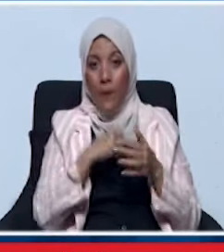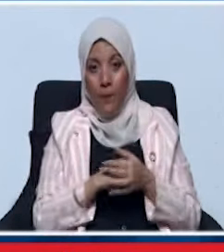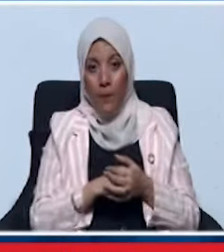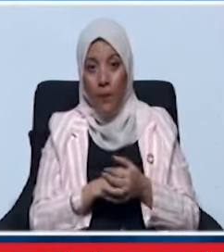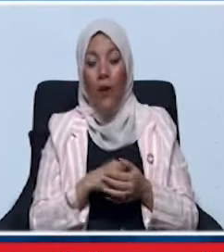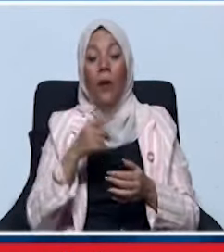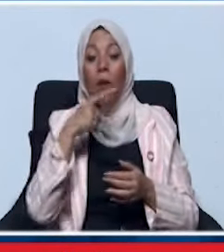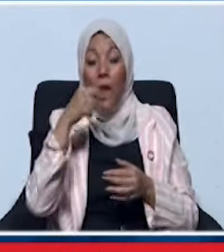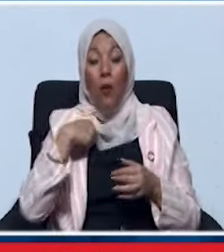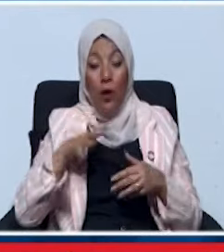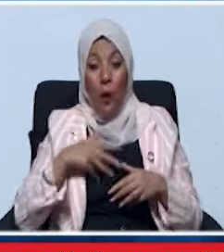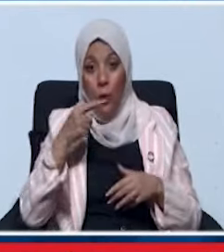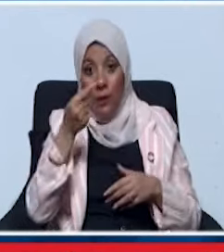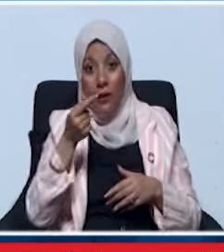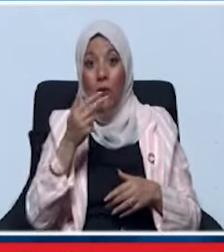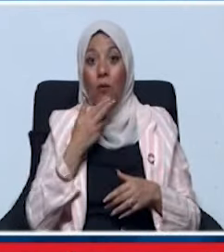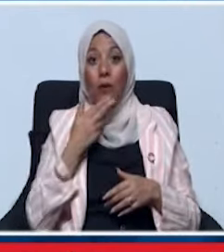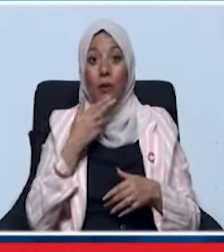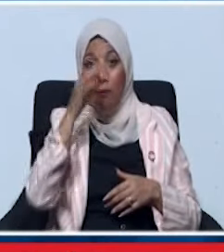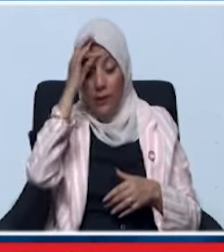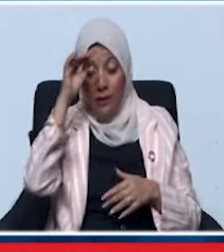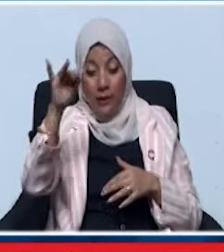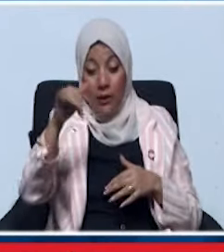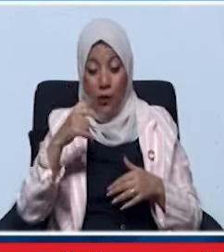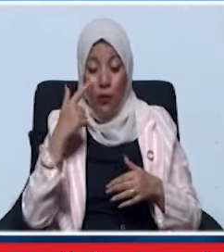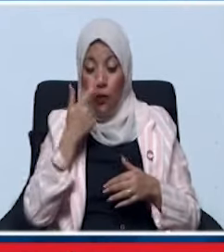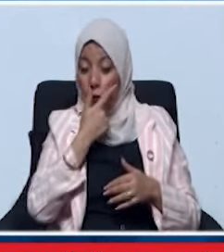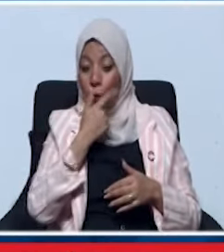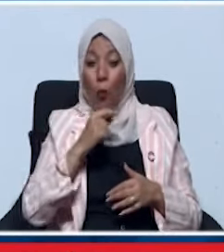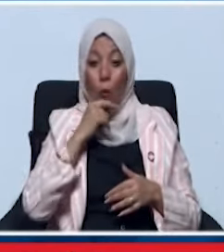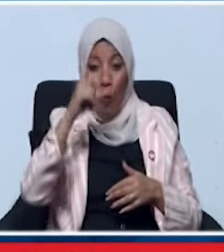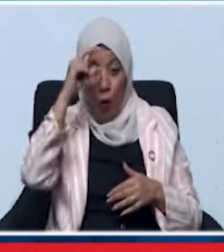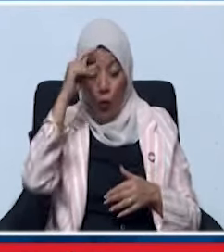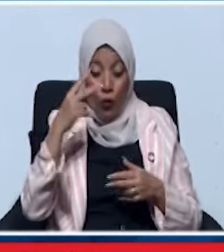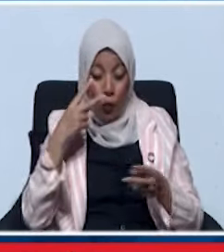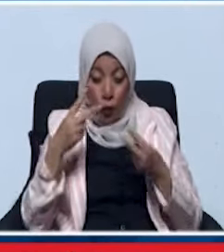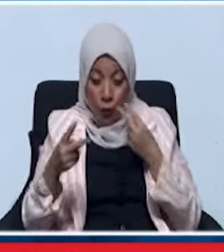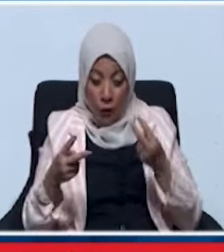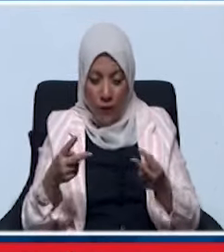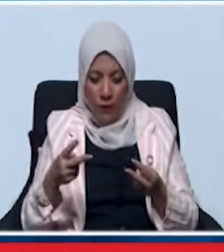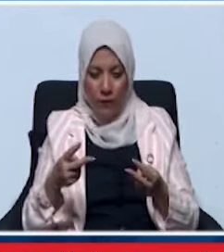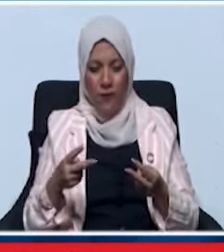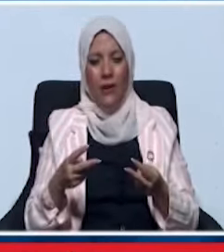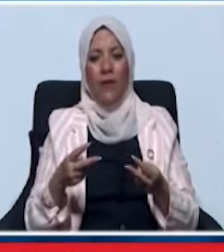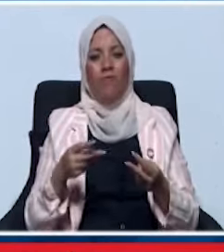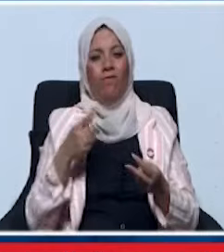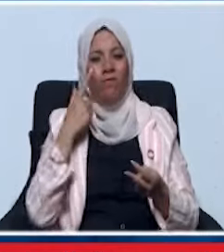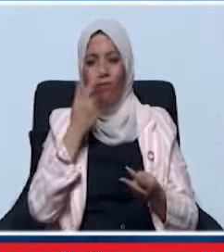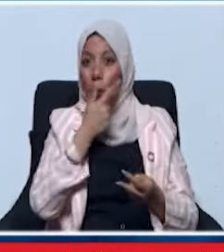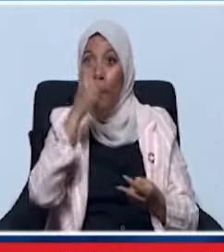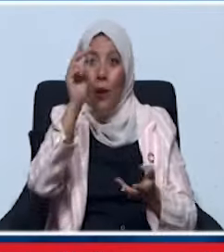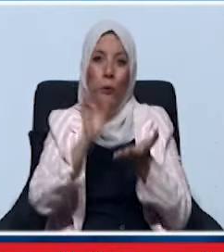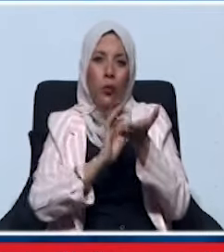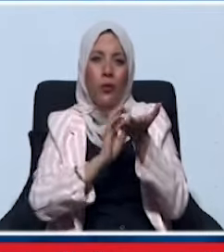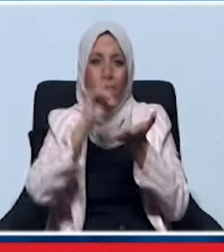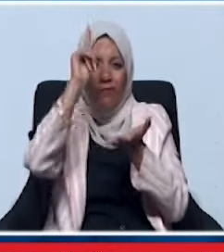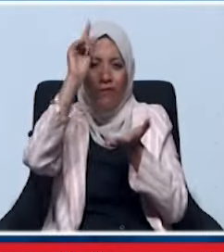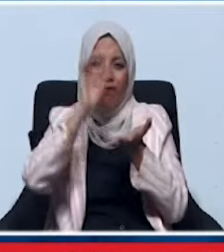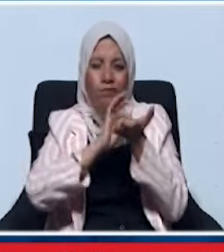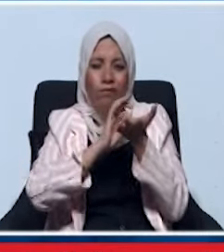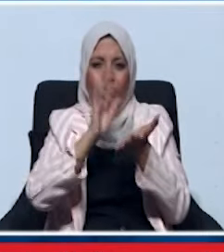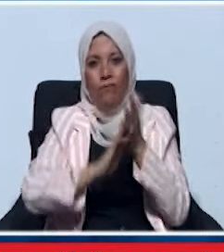وعايز أقول لحضرتك أنه لما تقرب من القرآن قوي تعرف أن في دور في الحياة لازم ربنا كاتبه لك. لما ربنا